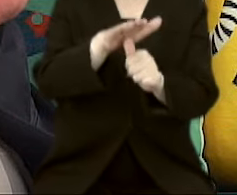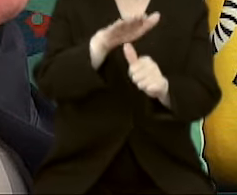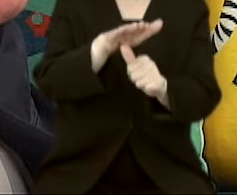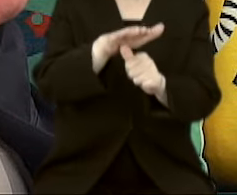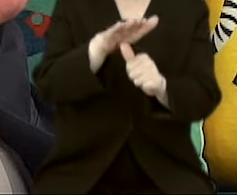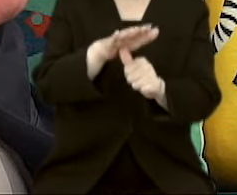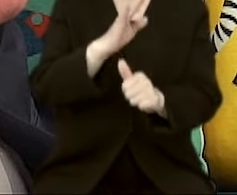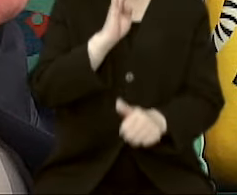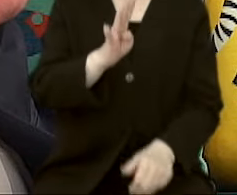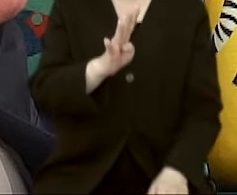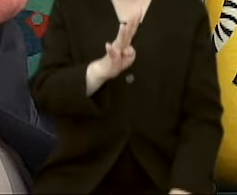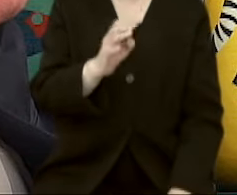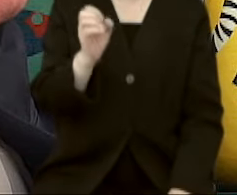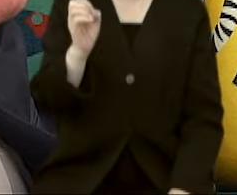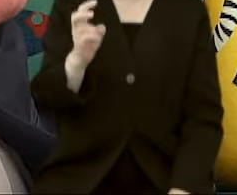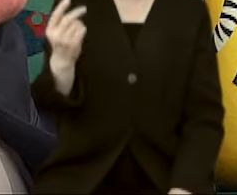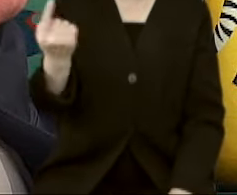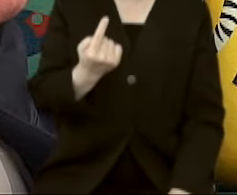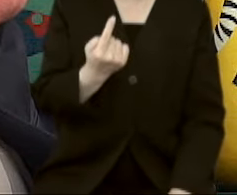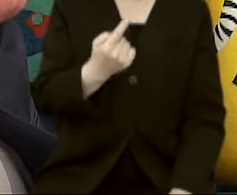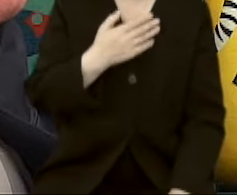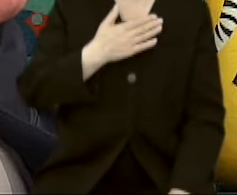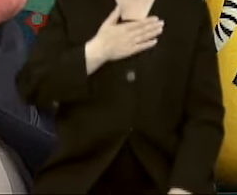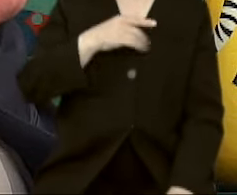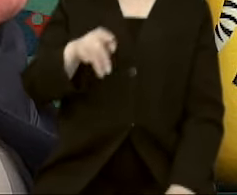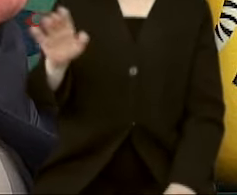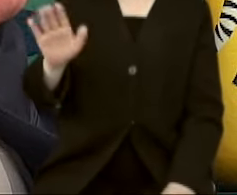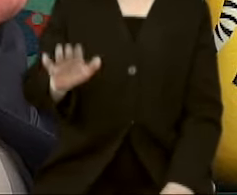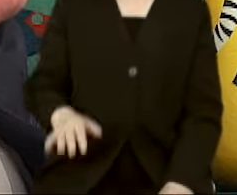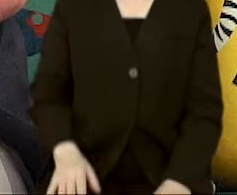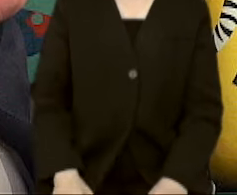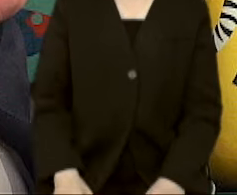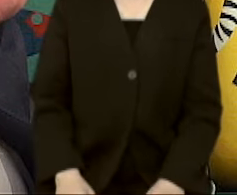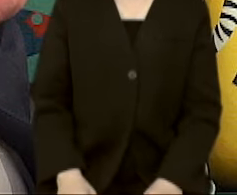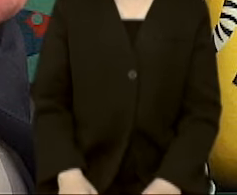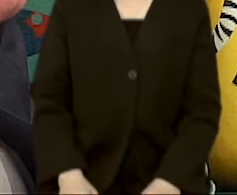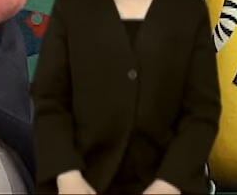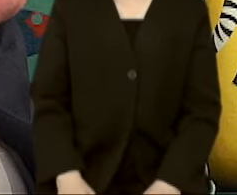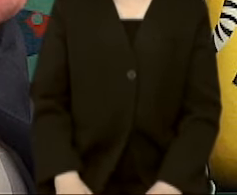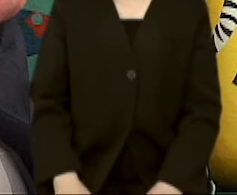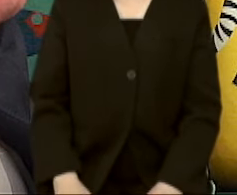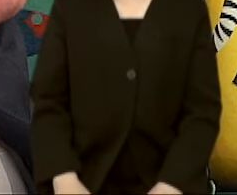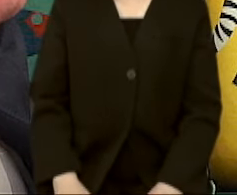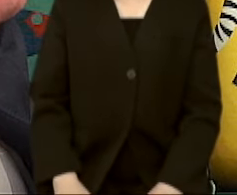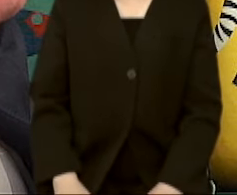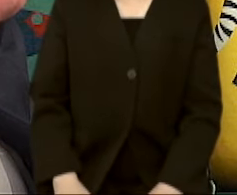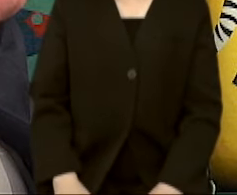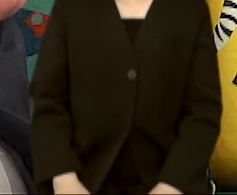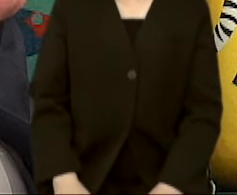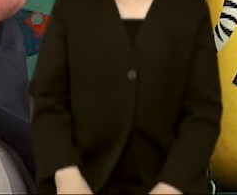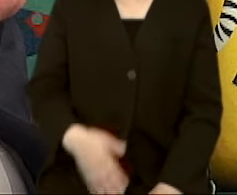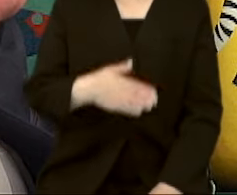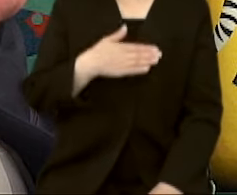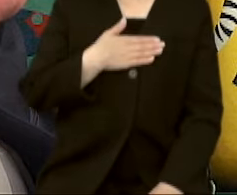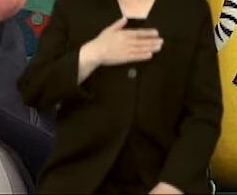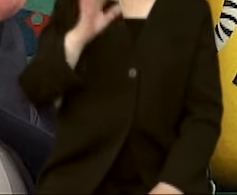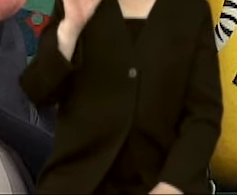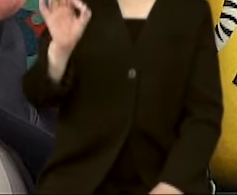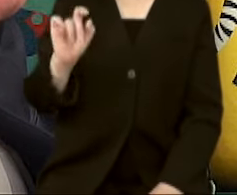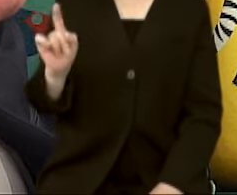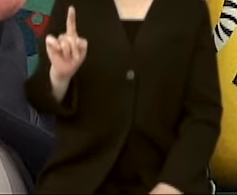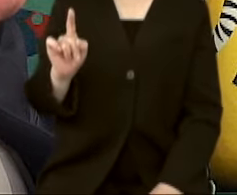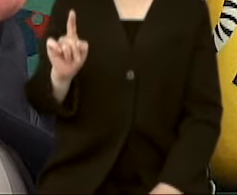고마하나 4살 고마하나 왔는데 그때 제가 안 갔어요. 그때 우리 아차노가 두 개만 있었어요. 네. 제가 보고